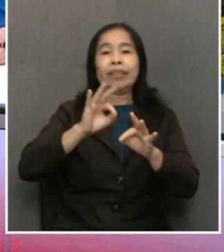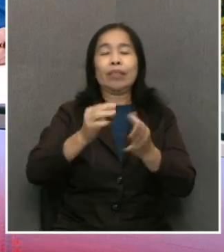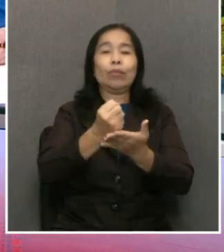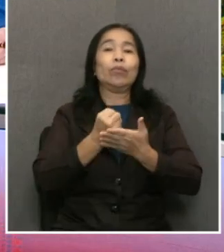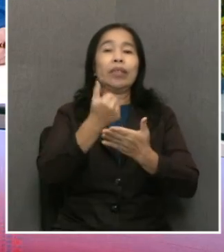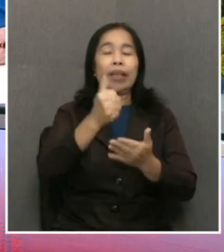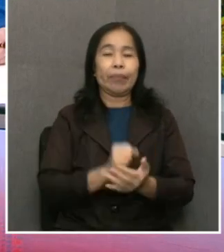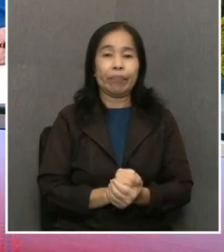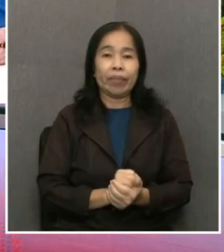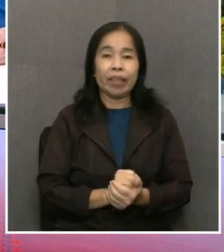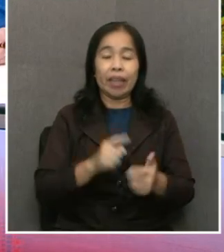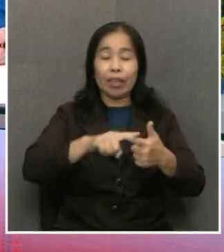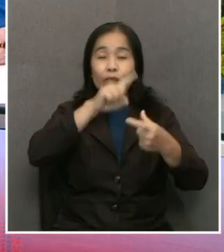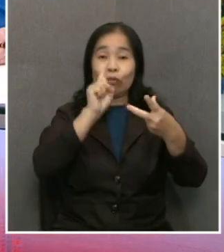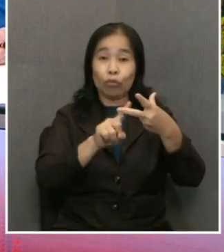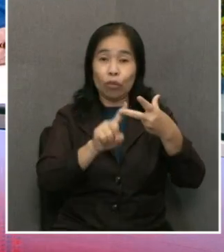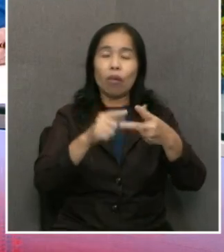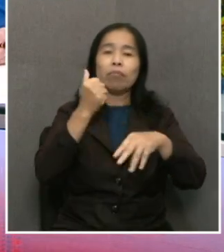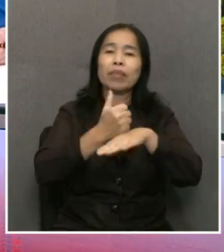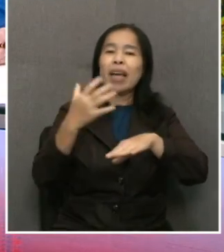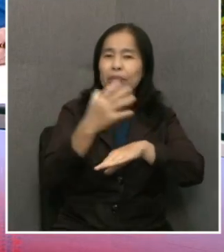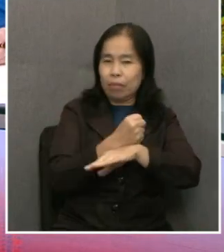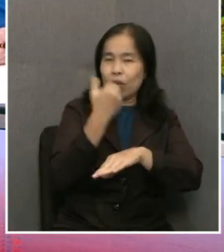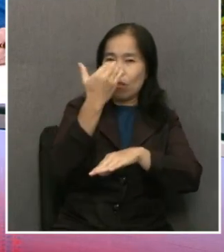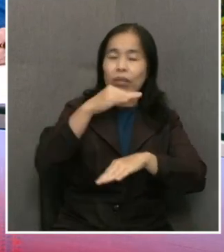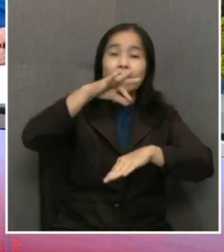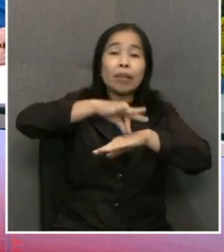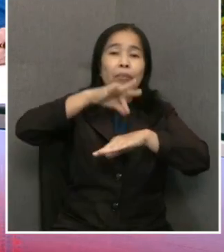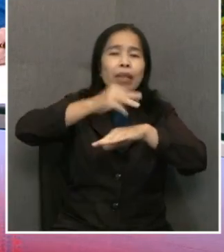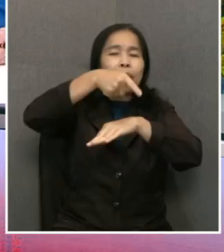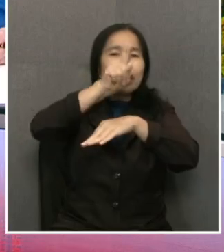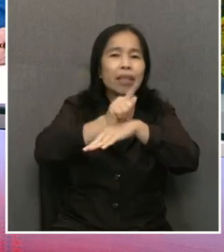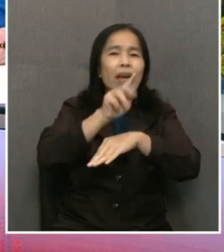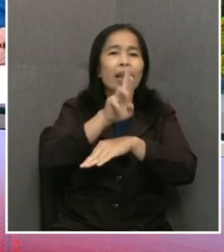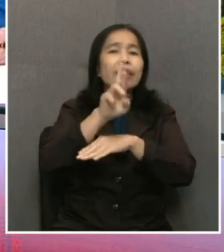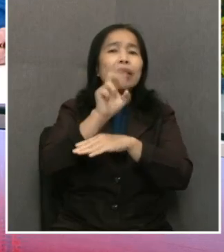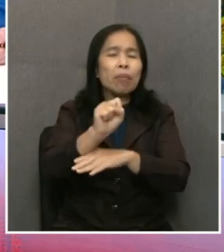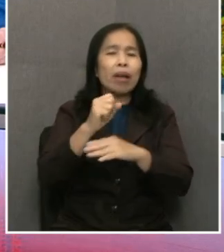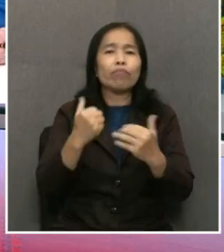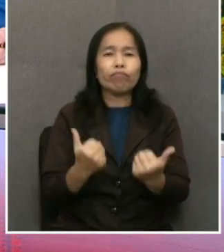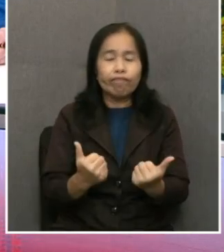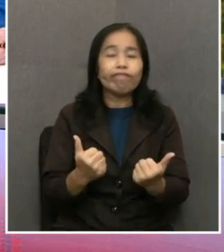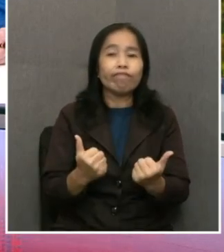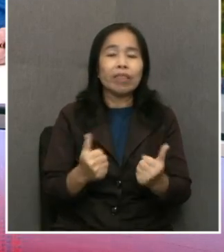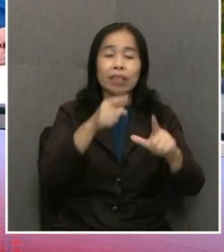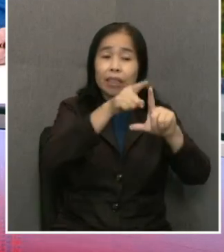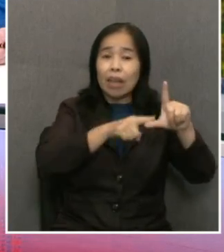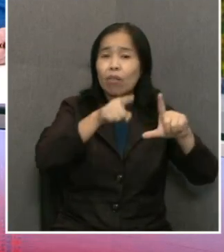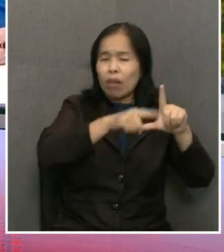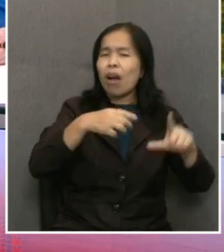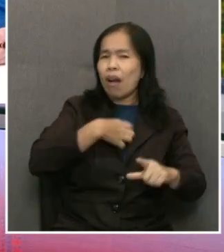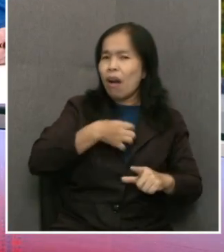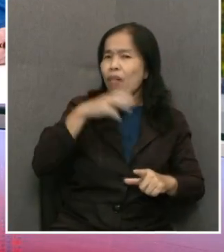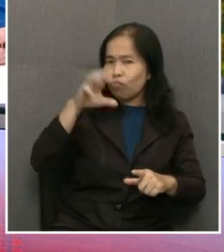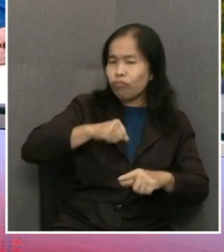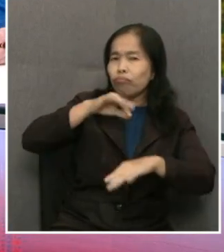อื่นนะครับจับตาไปที่การเมืองเรื่องตำแหน่งประธานสภาผู้แทนราษฎรกันก่อนเลยนะครับแน่นอนก้าวไกลเนี่ยก็ต้องการตำแหน่งนี้นะ